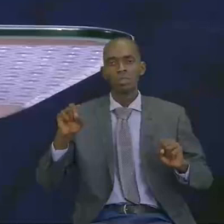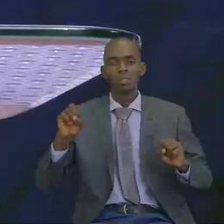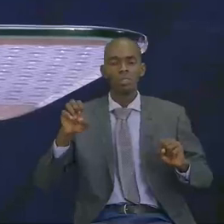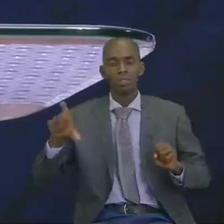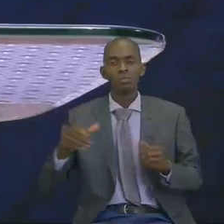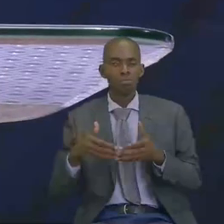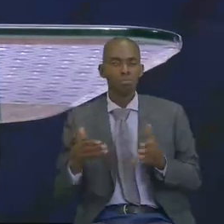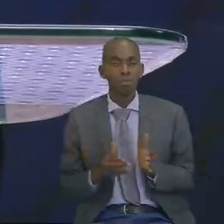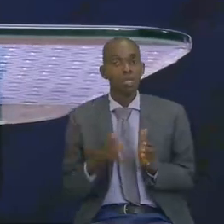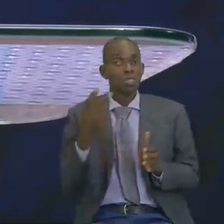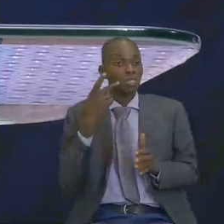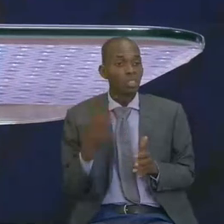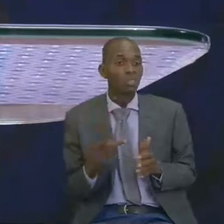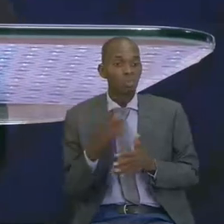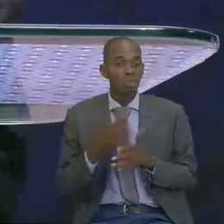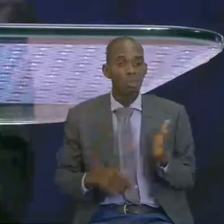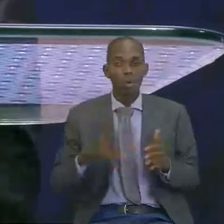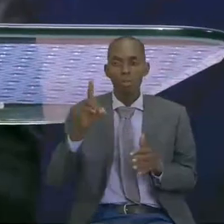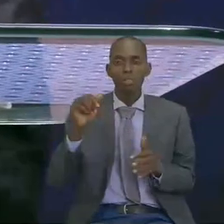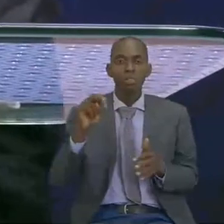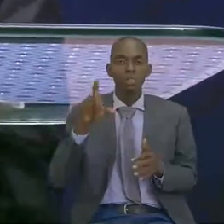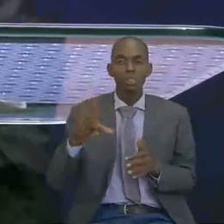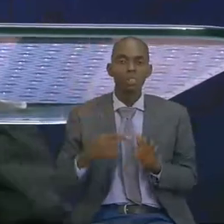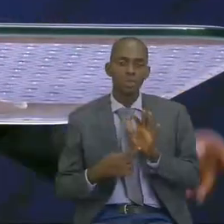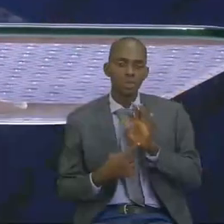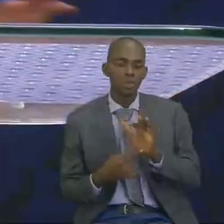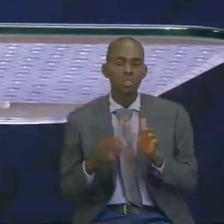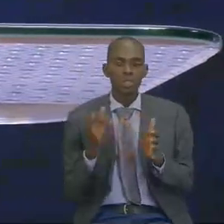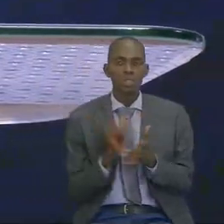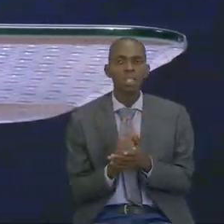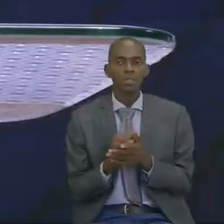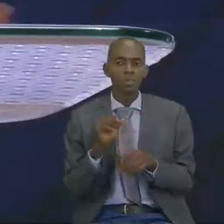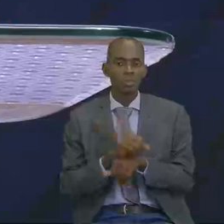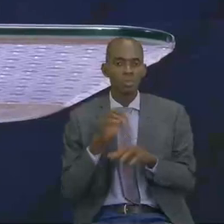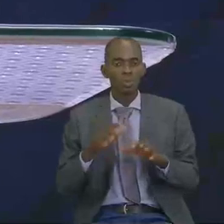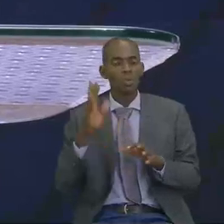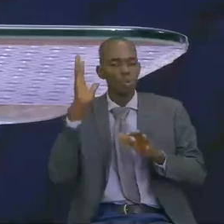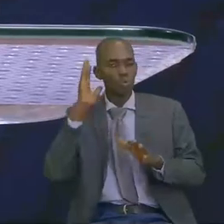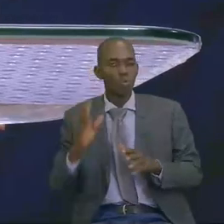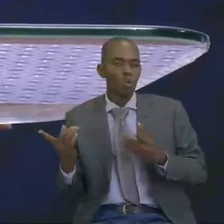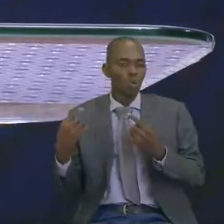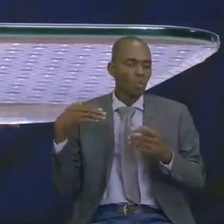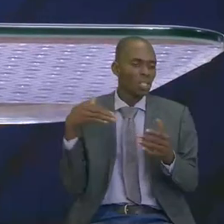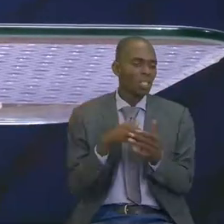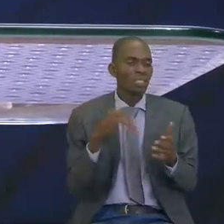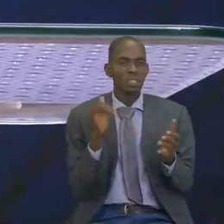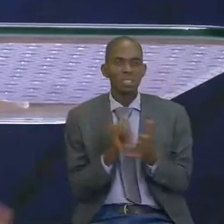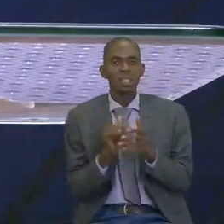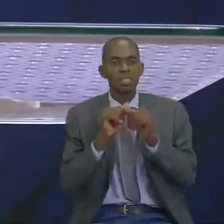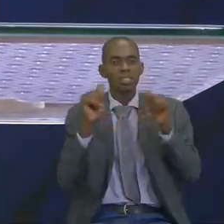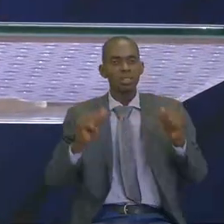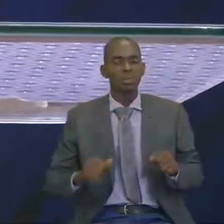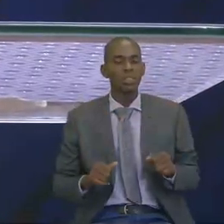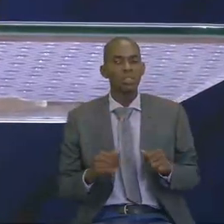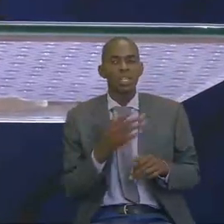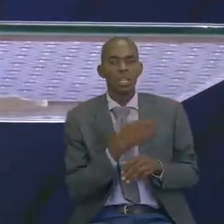différente. Daniel a révélé que la pierre écrasera l'image là et tout sera en pièces. Voici le psalmiste